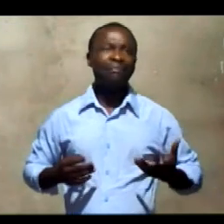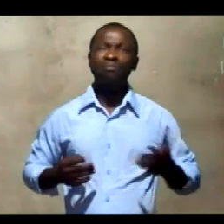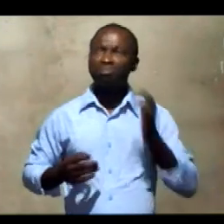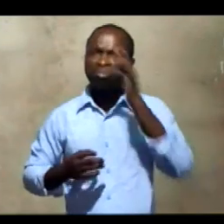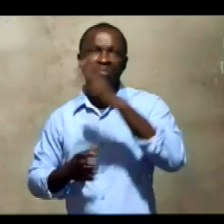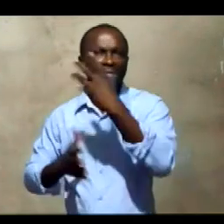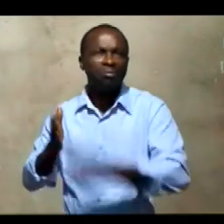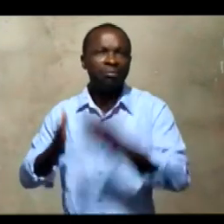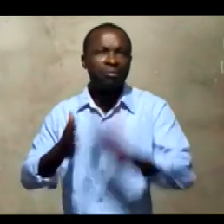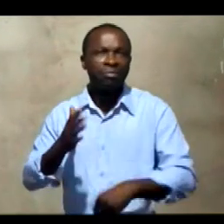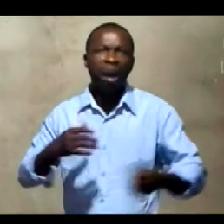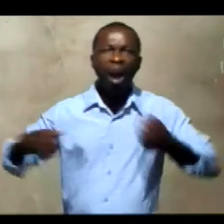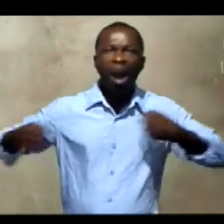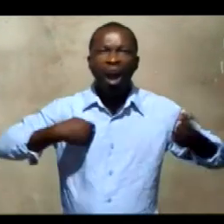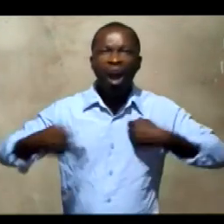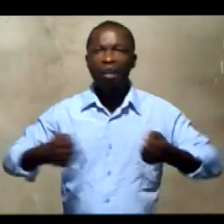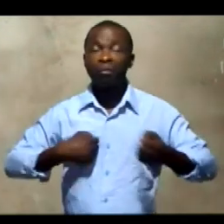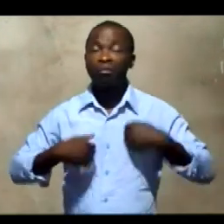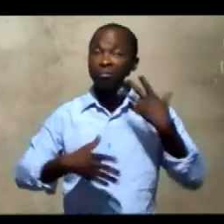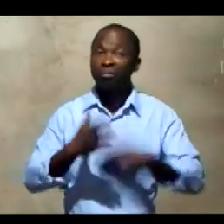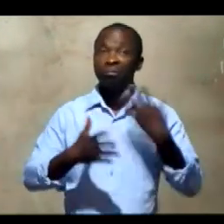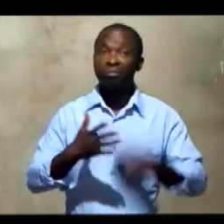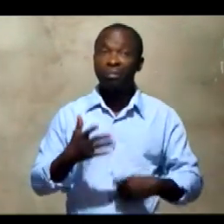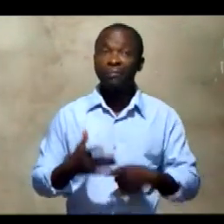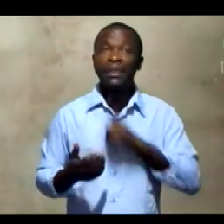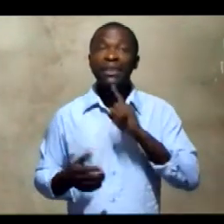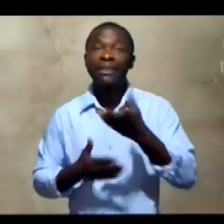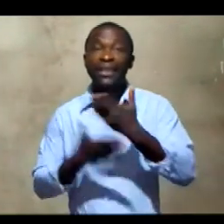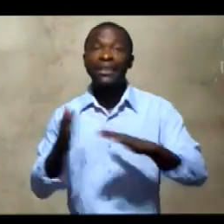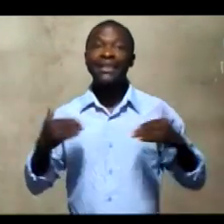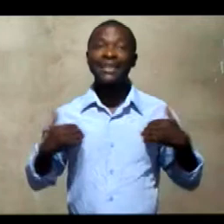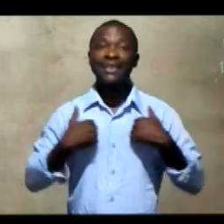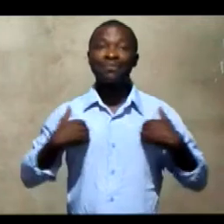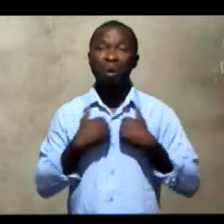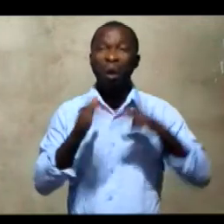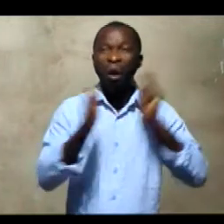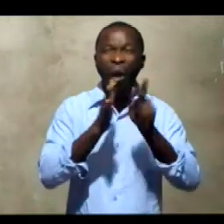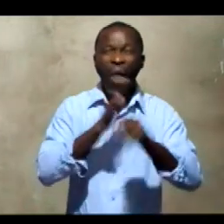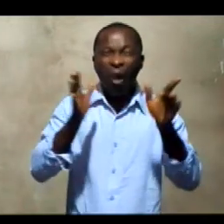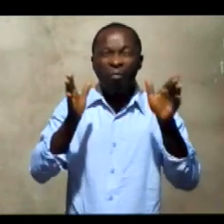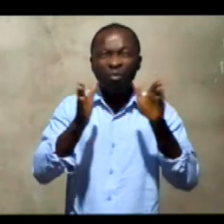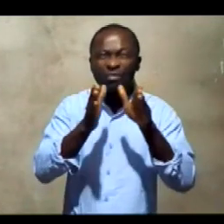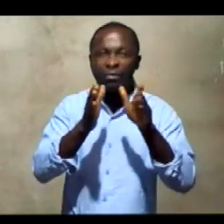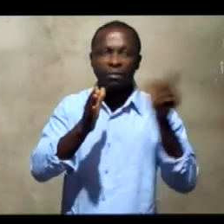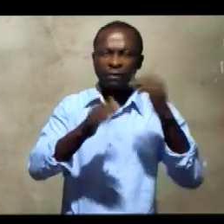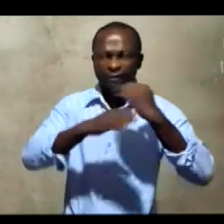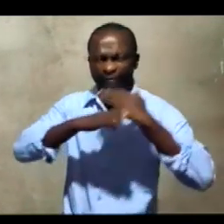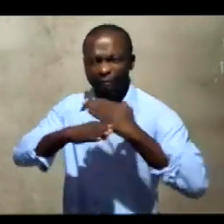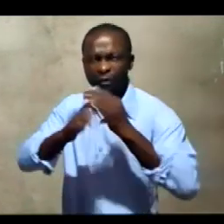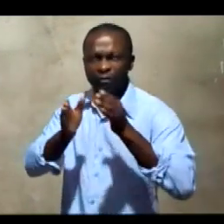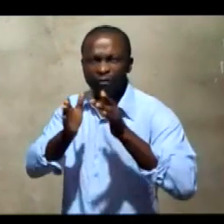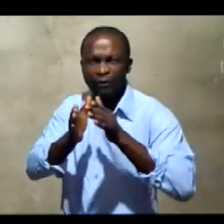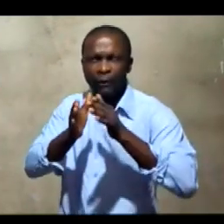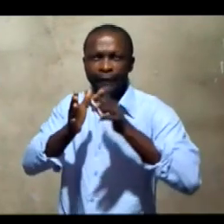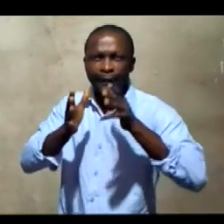encore de gorilles. Malgré une baisse du braconnage de certains animaux constatée ces dernières années, quelques espèces restent menacées de